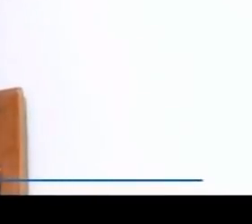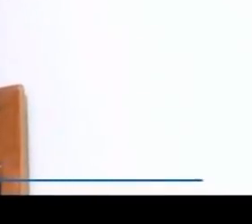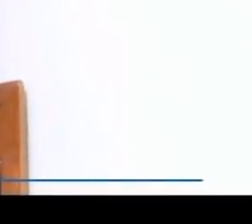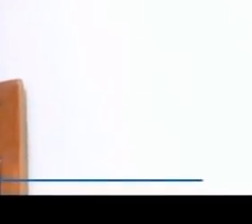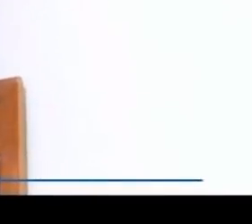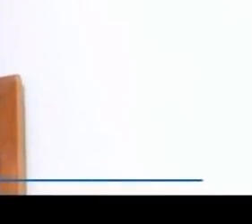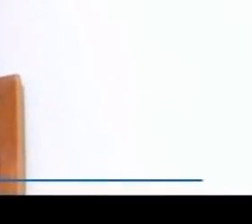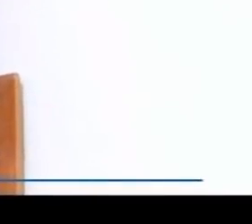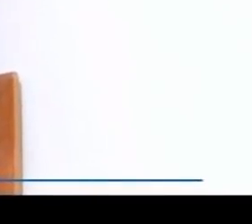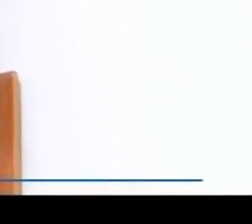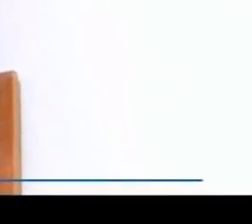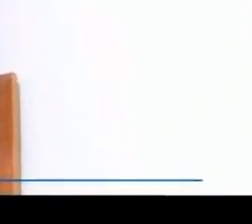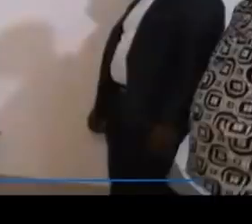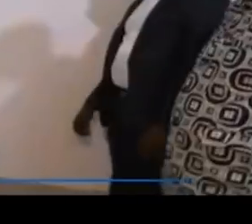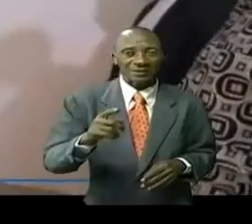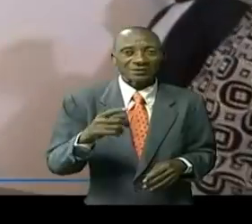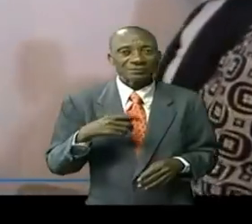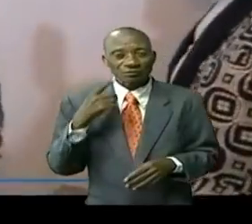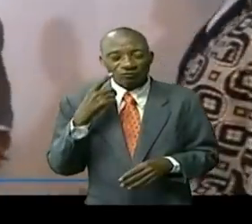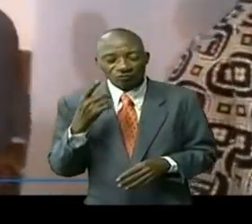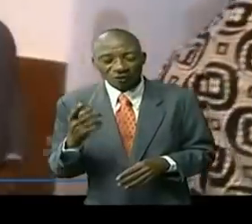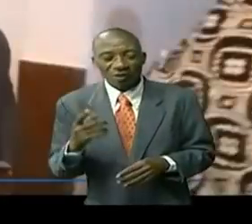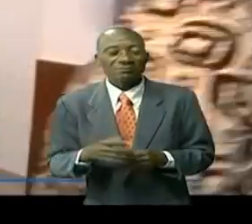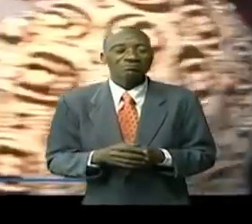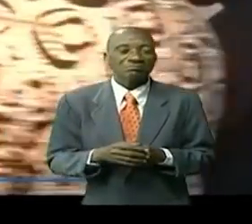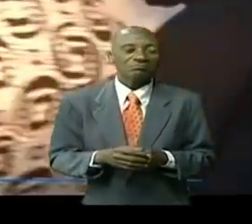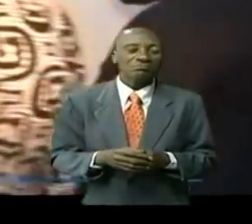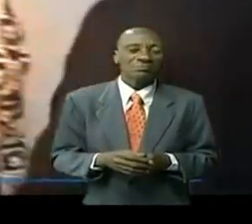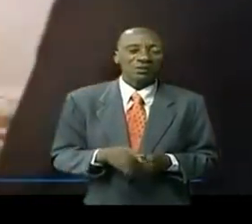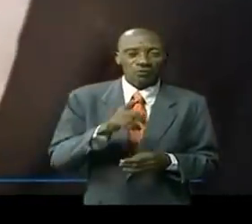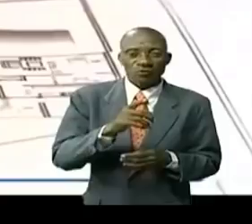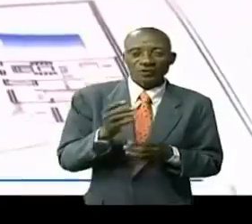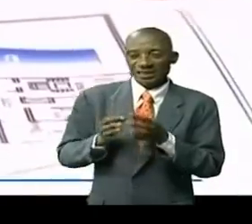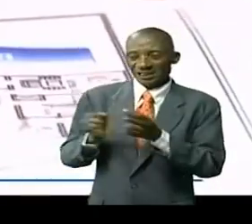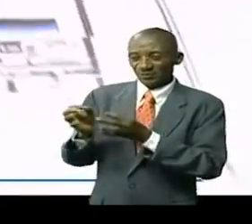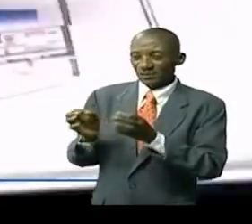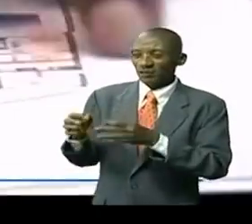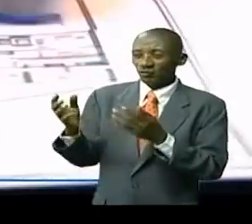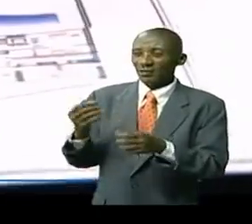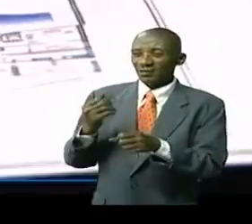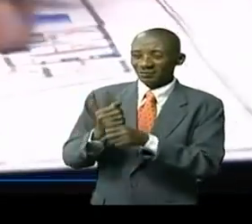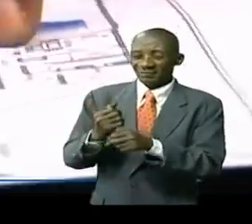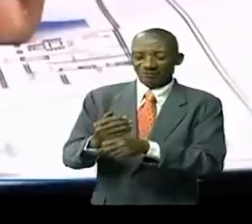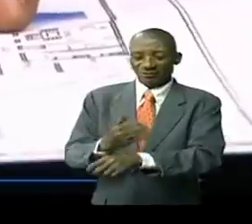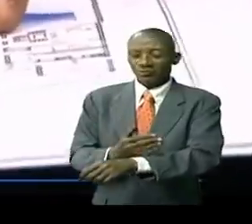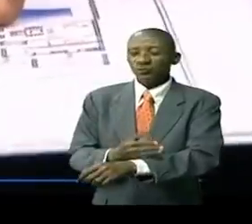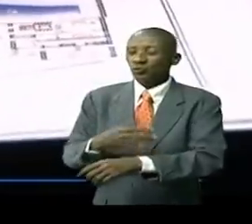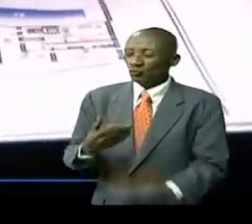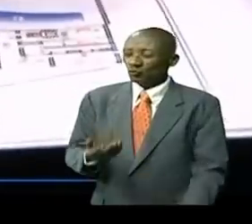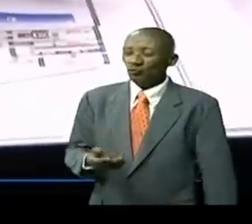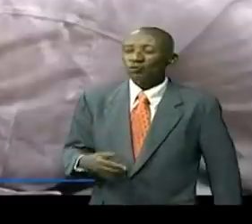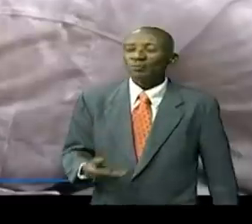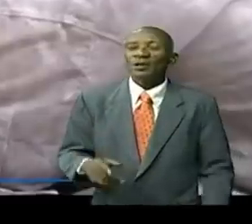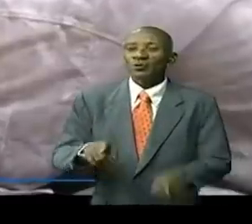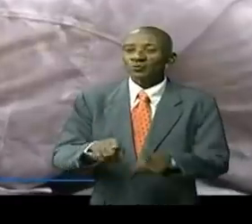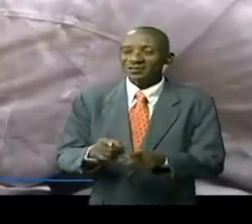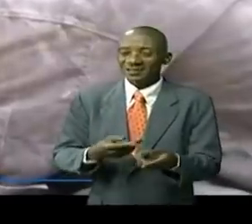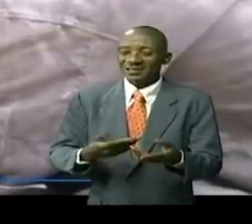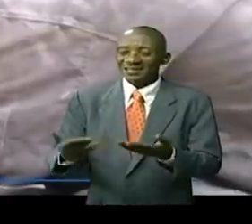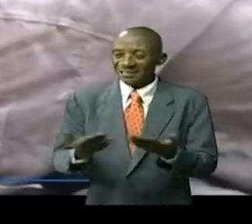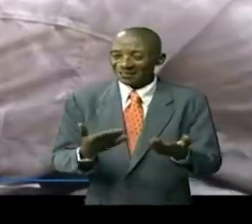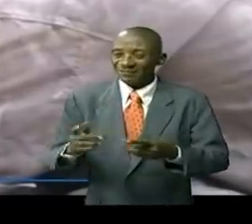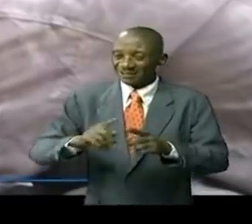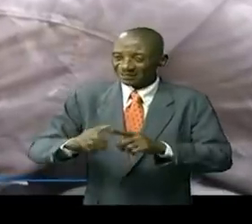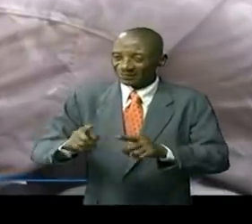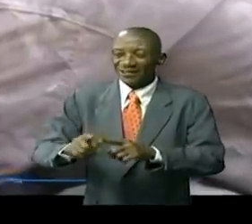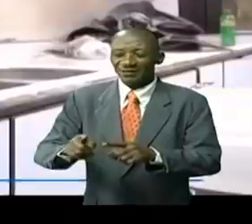guide au ministre. Il a été expliqué à Moderon Simba l'évolution des travaux et le plan d'aménagement de différents services. Le ministre